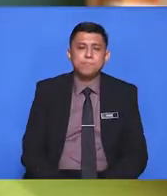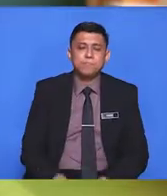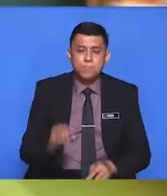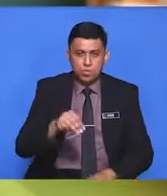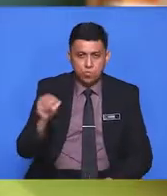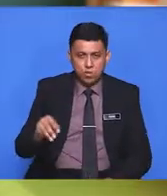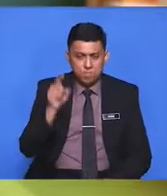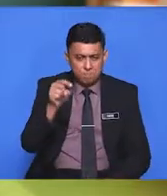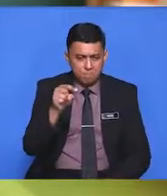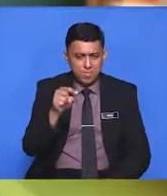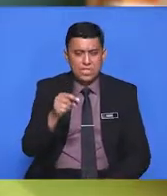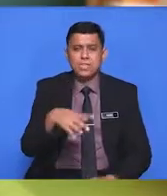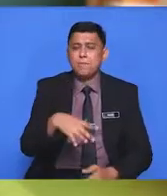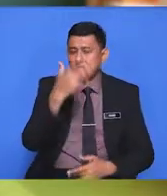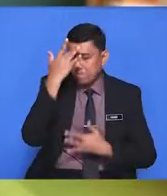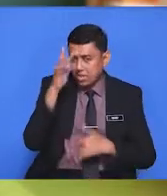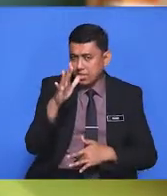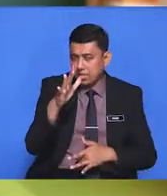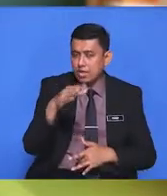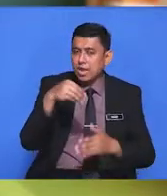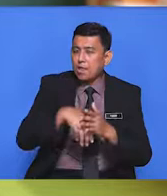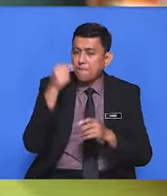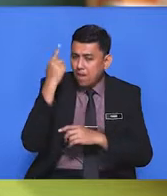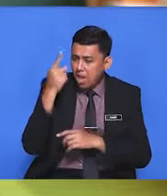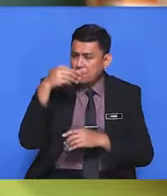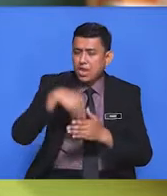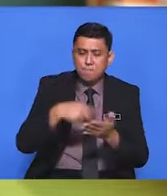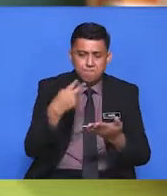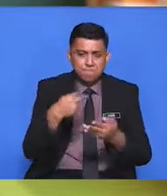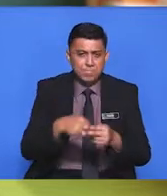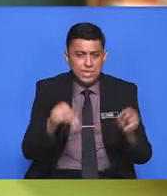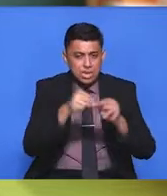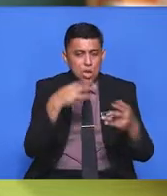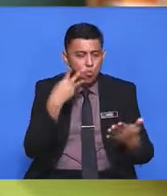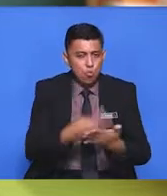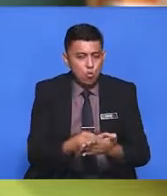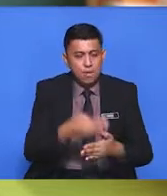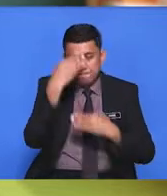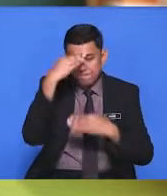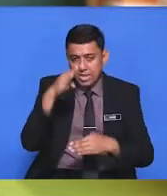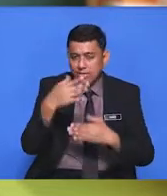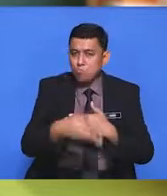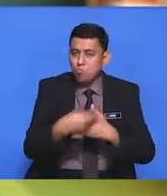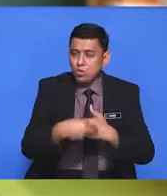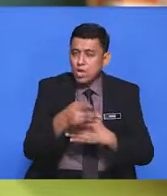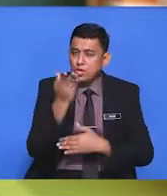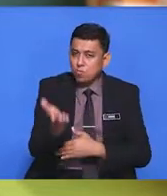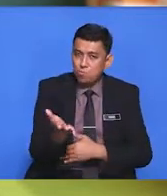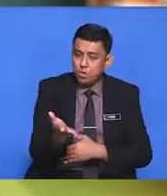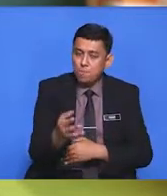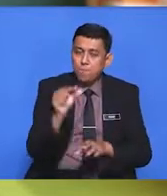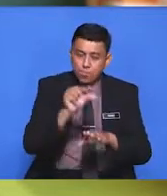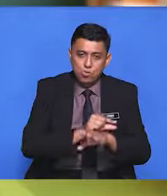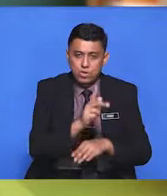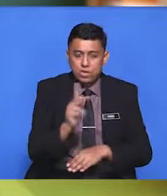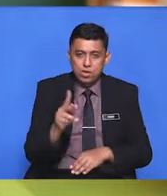Murid-murid kena mahir dan memahami dalam nilai wang. Ia adalah bagi memudahkan kamu apabila